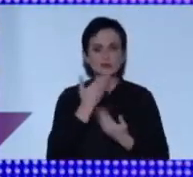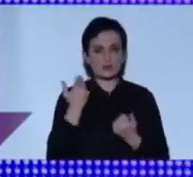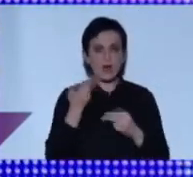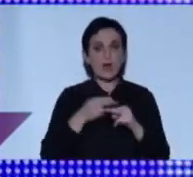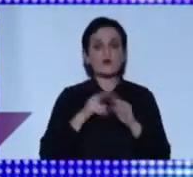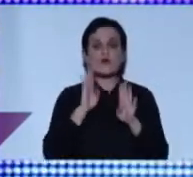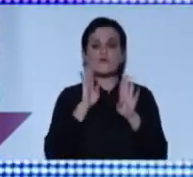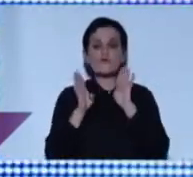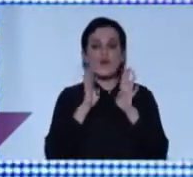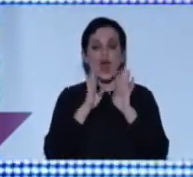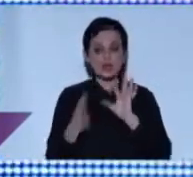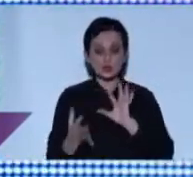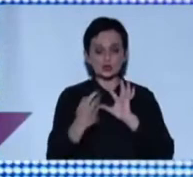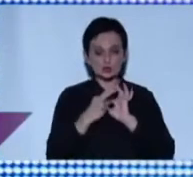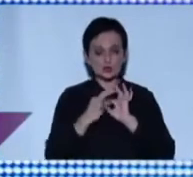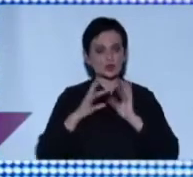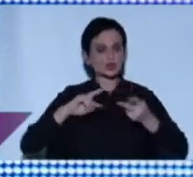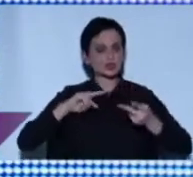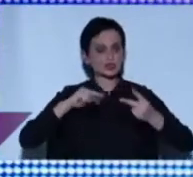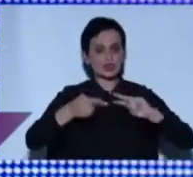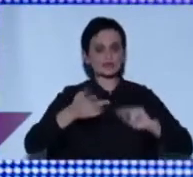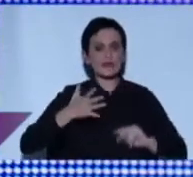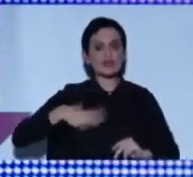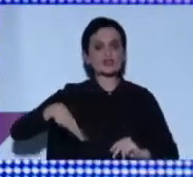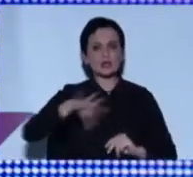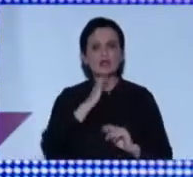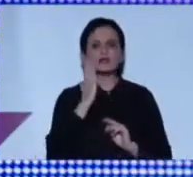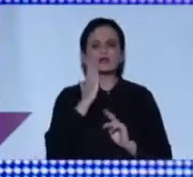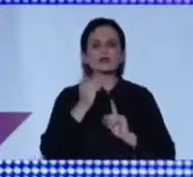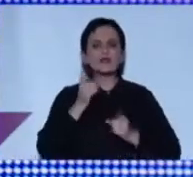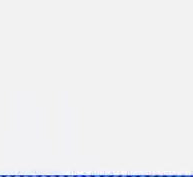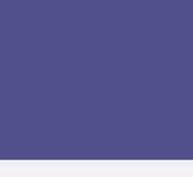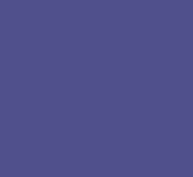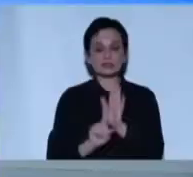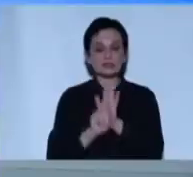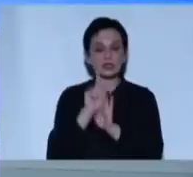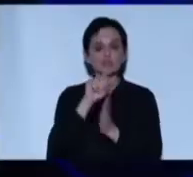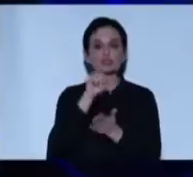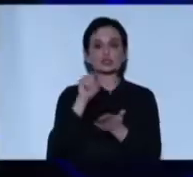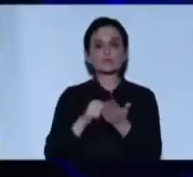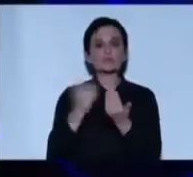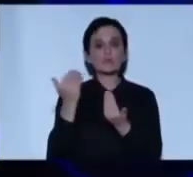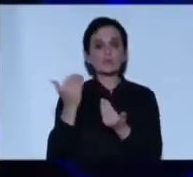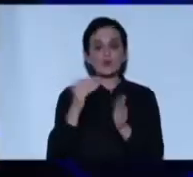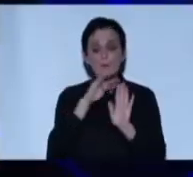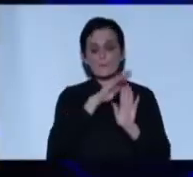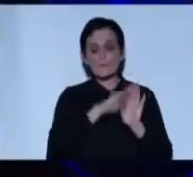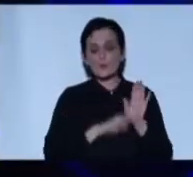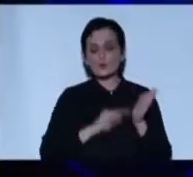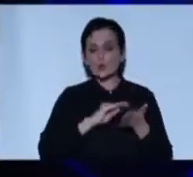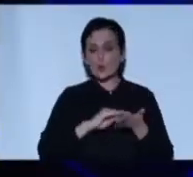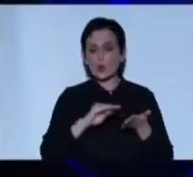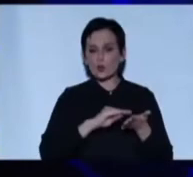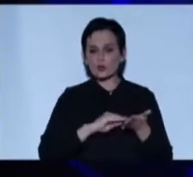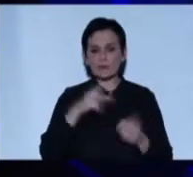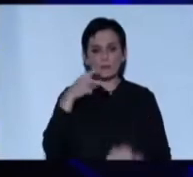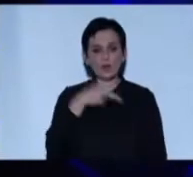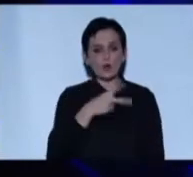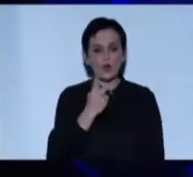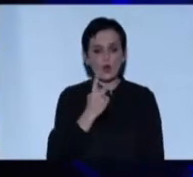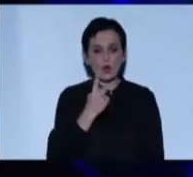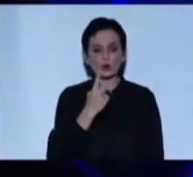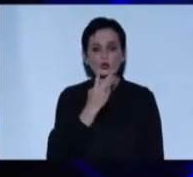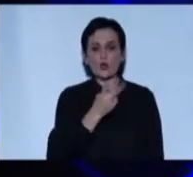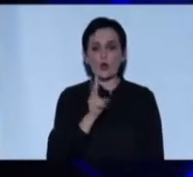შემოგვერთით Facebook-ზე შეცვალე საქართველო და იქ გაიგებთ რეალურად სიმართლე. თქვენს პროგრამაში გიწერიათ, რომ